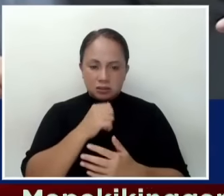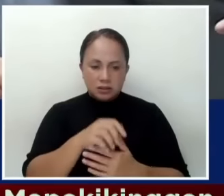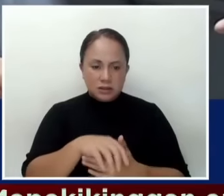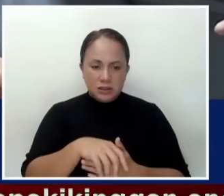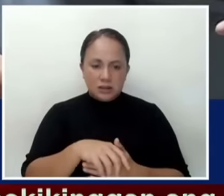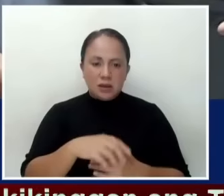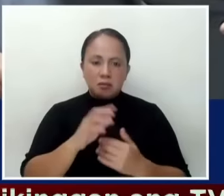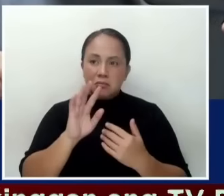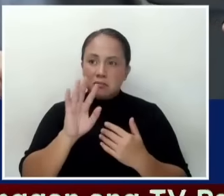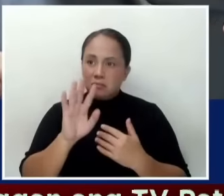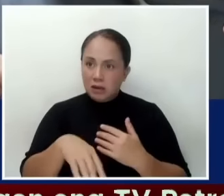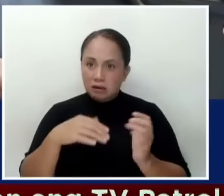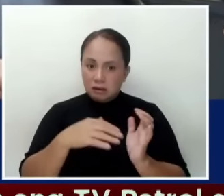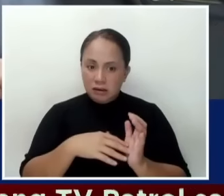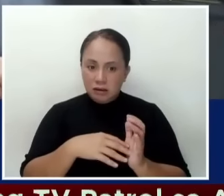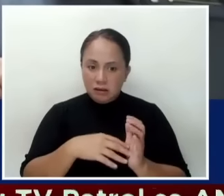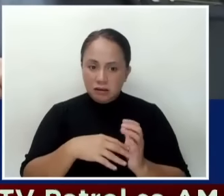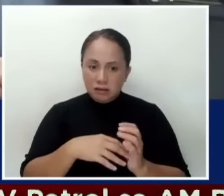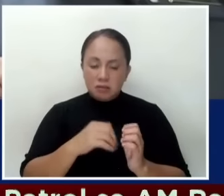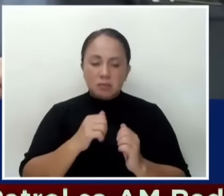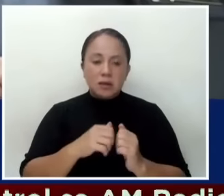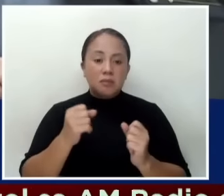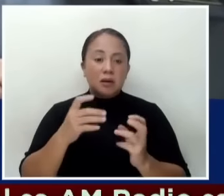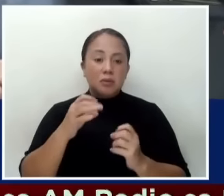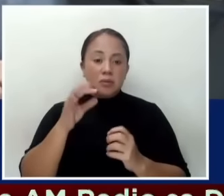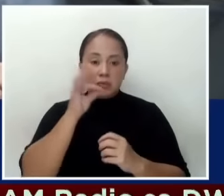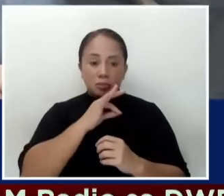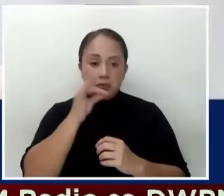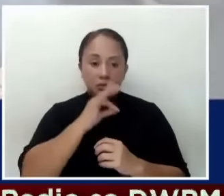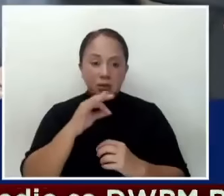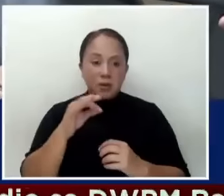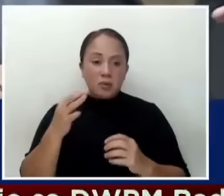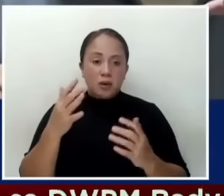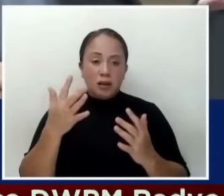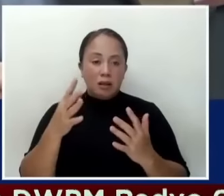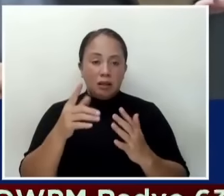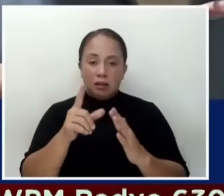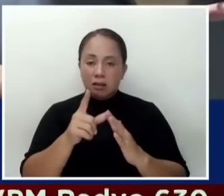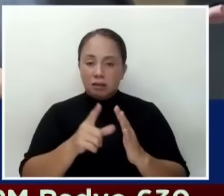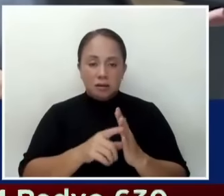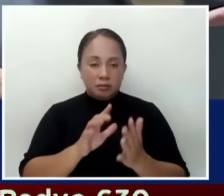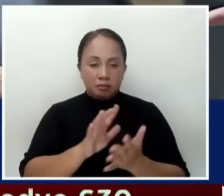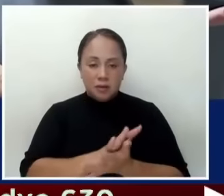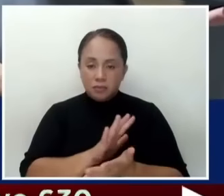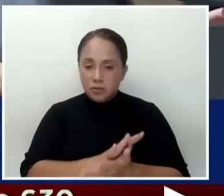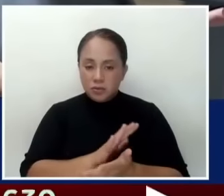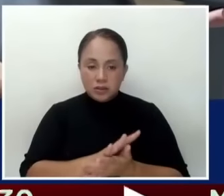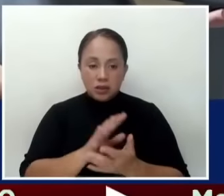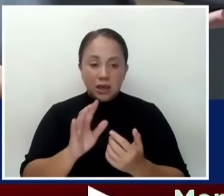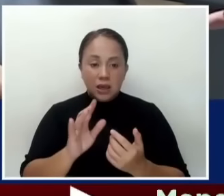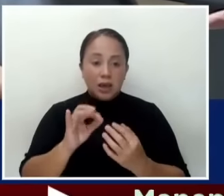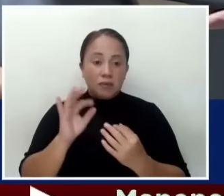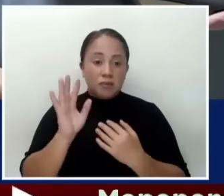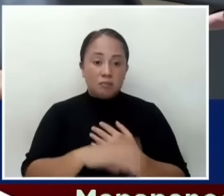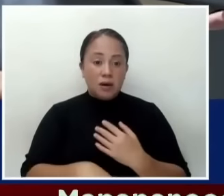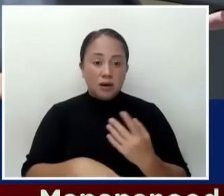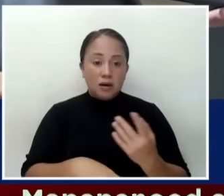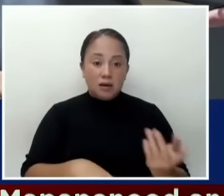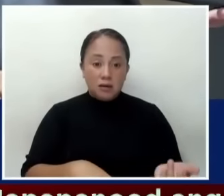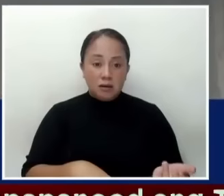So, karamihan ng mga Pilipino doon walang legal papers. So, alam nila, pag bumalik dito, lalo na alert level 3,